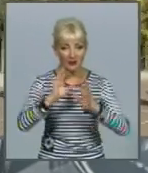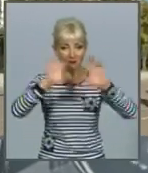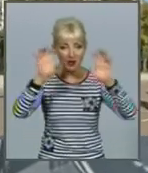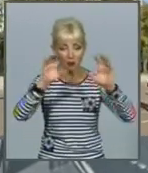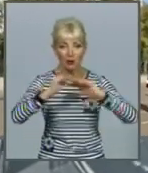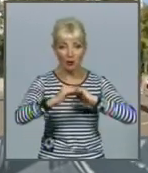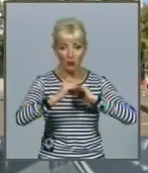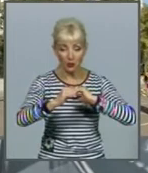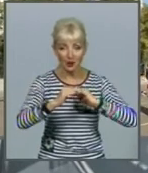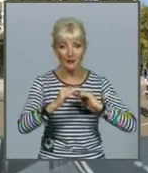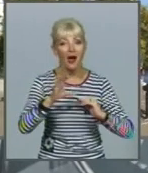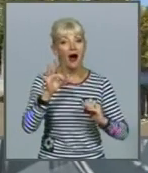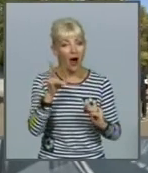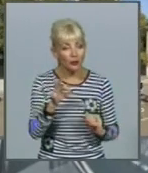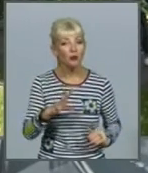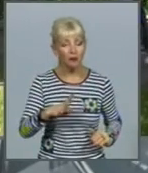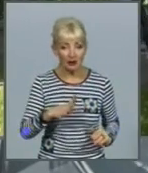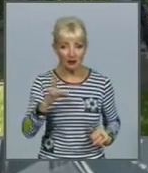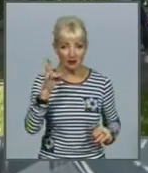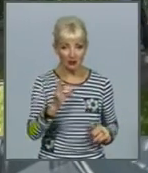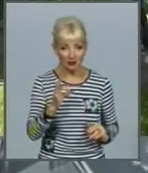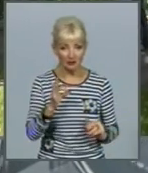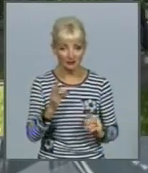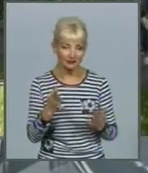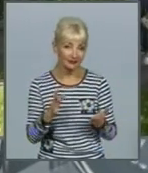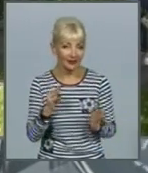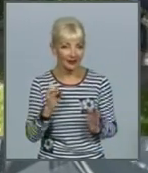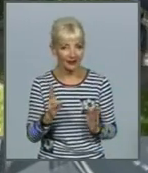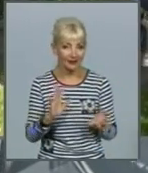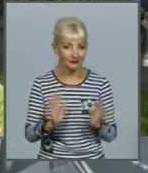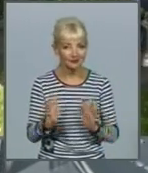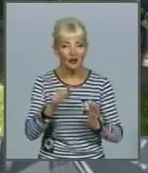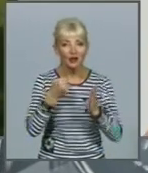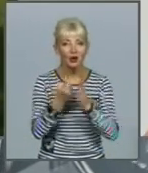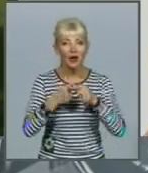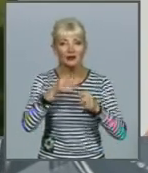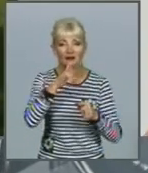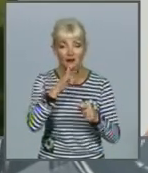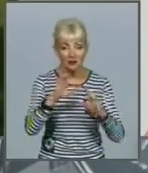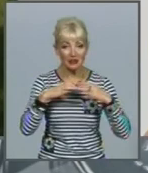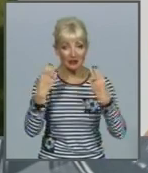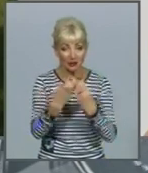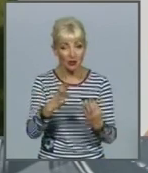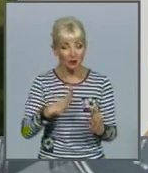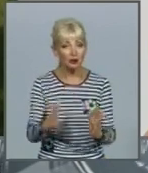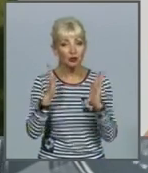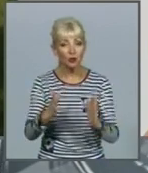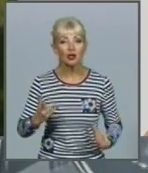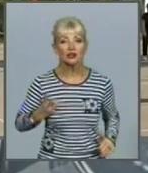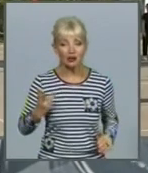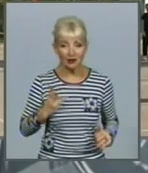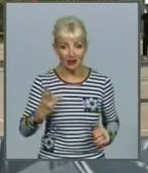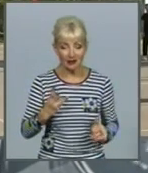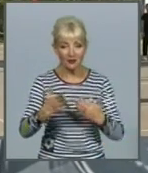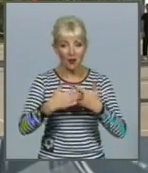було, але таке собі. Да. До цього часу такого роду стадіон було лише бажанням понад 800